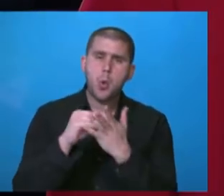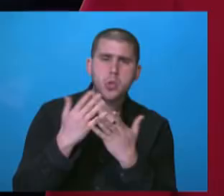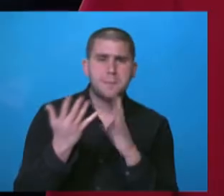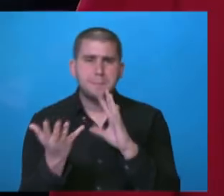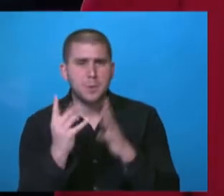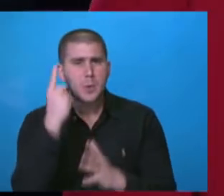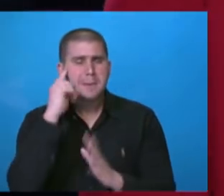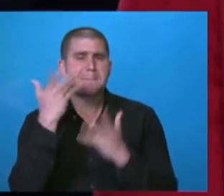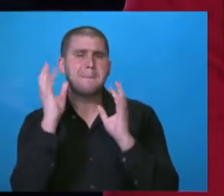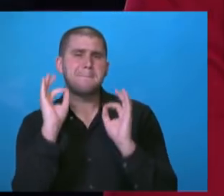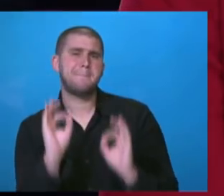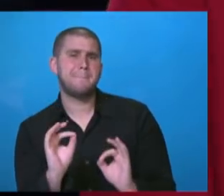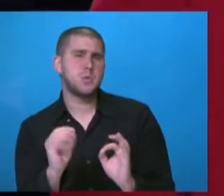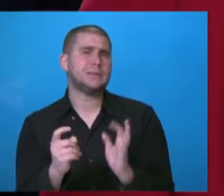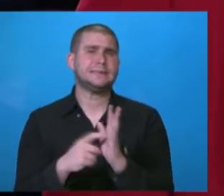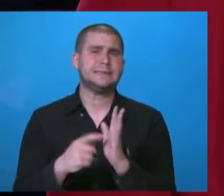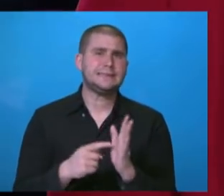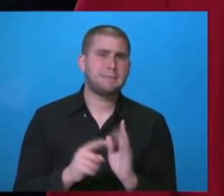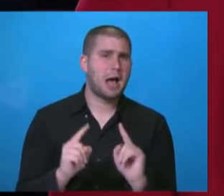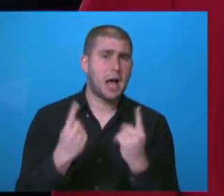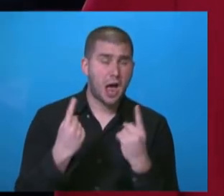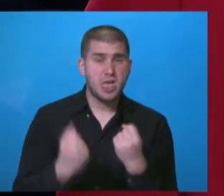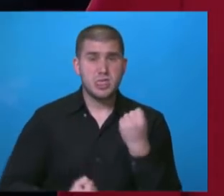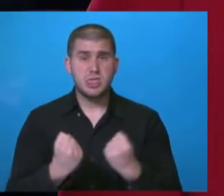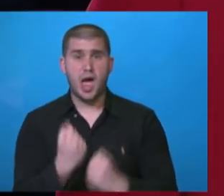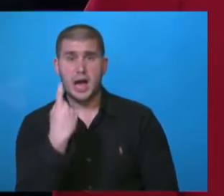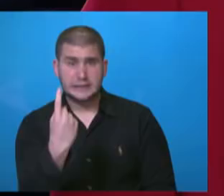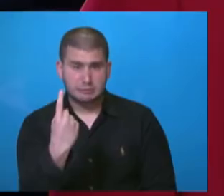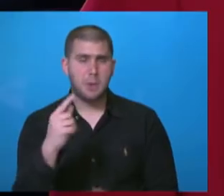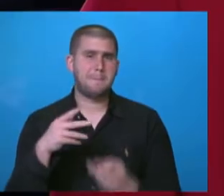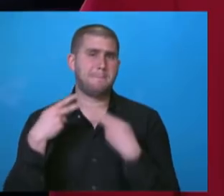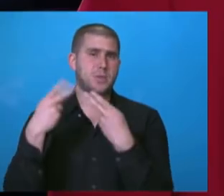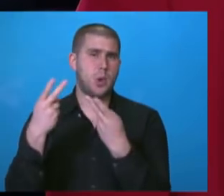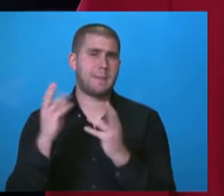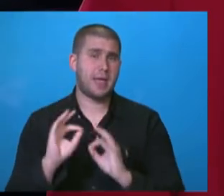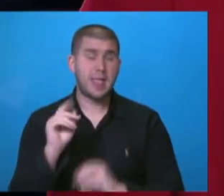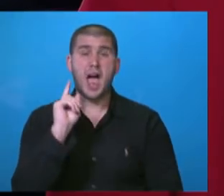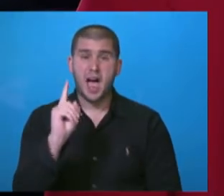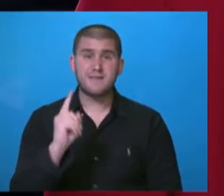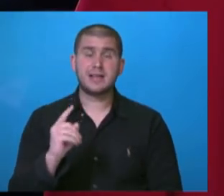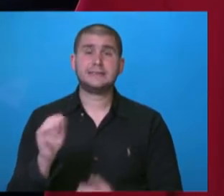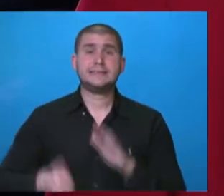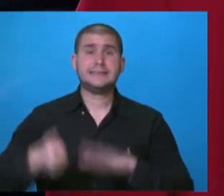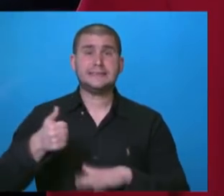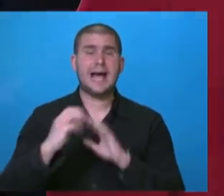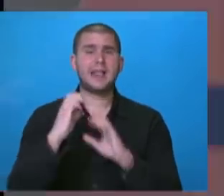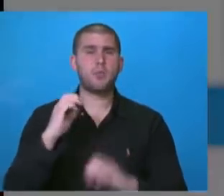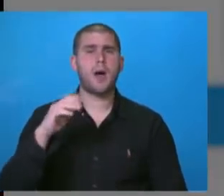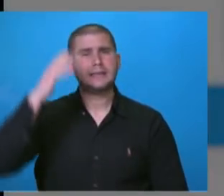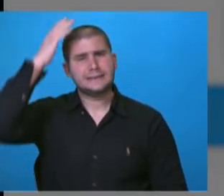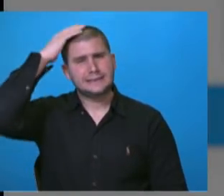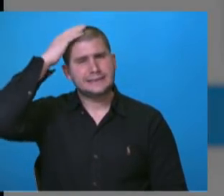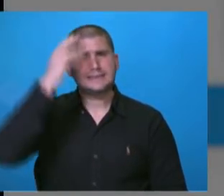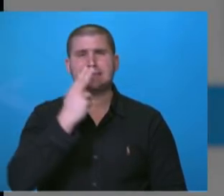יודעים לבסס מה בדיוק קרה שם. הנהג נמצא בבית חולים, אבל שר התחבורה בצלאל סמוטריץ' שהגיע ערב